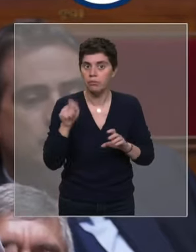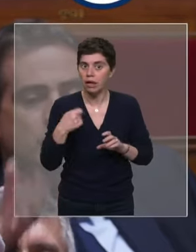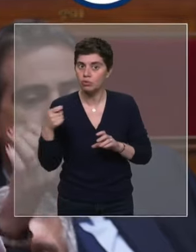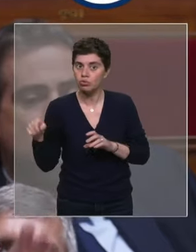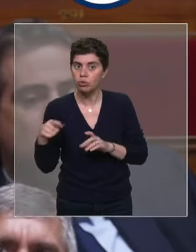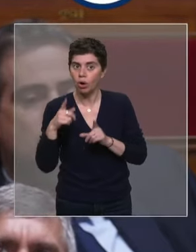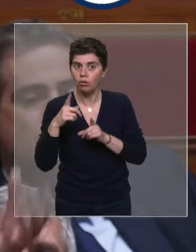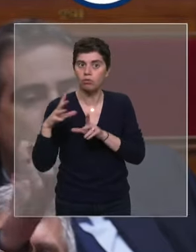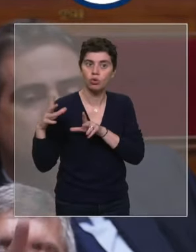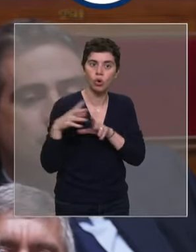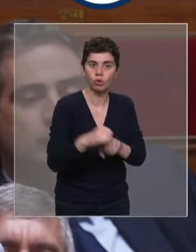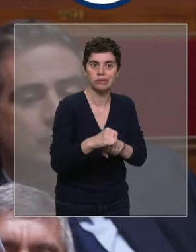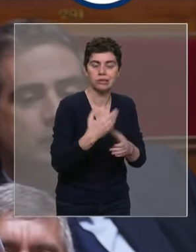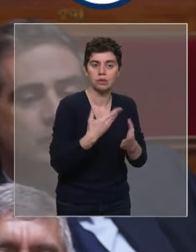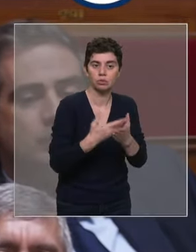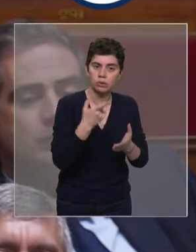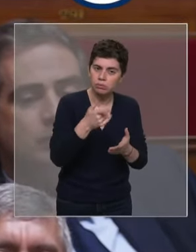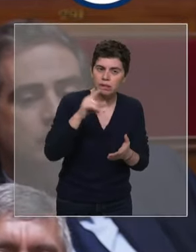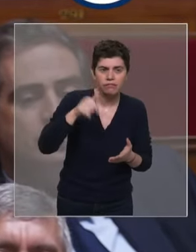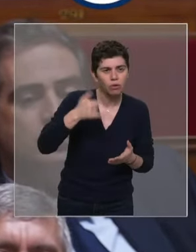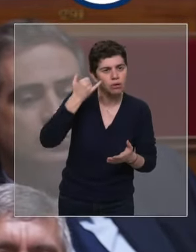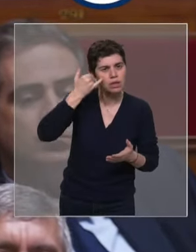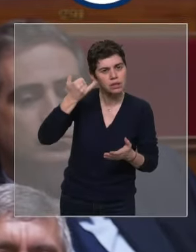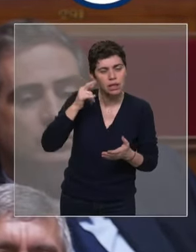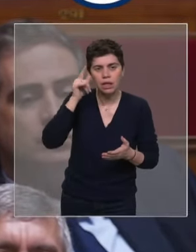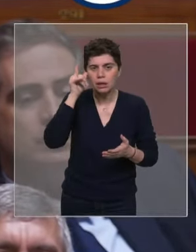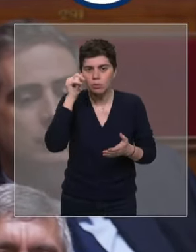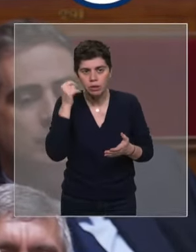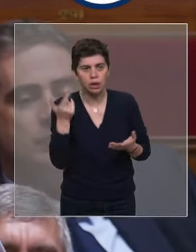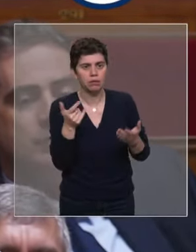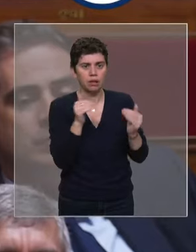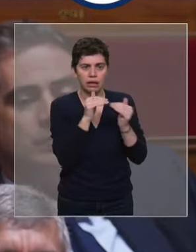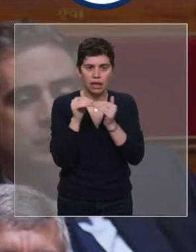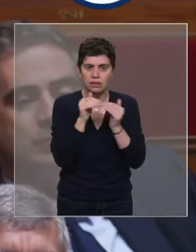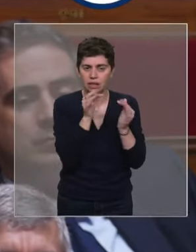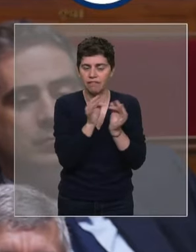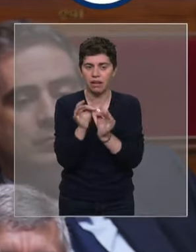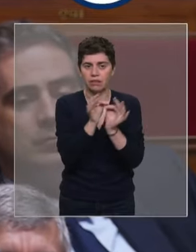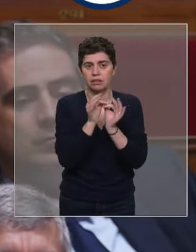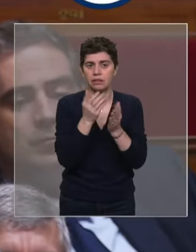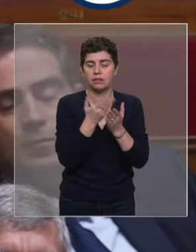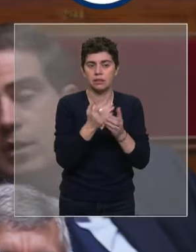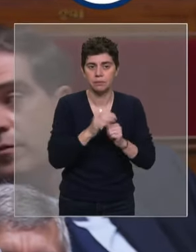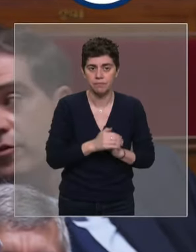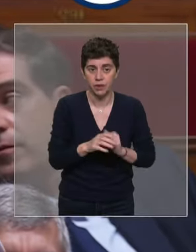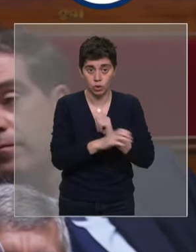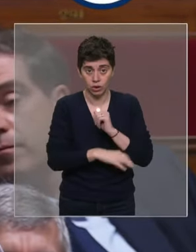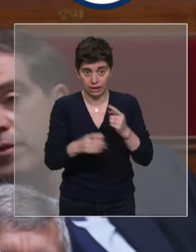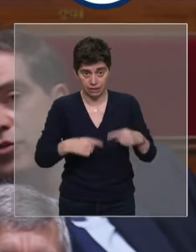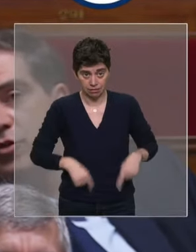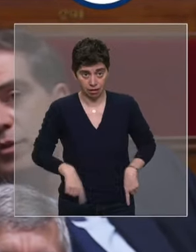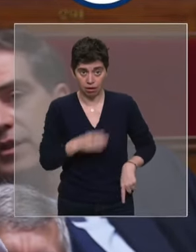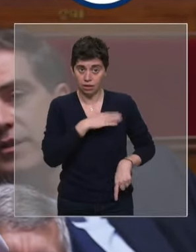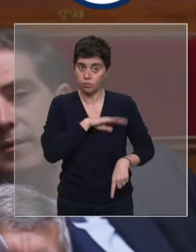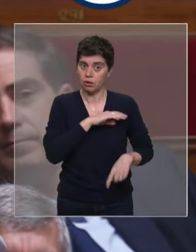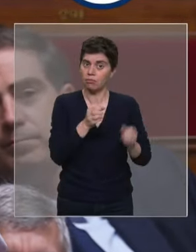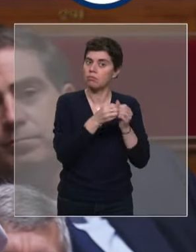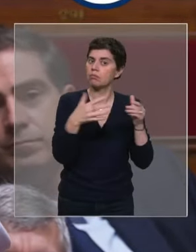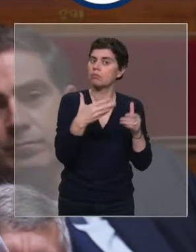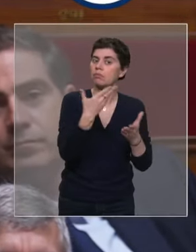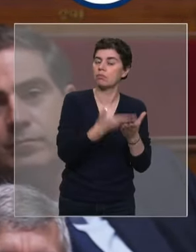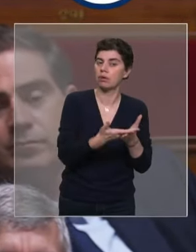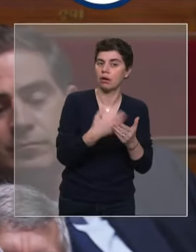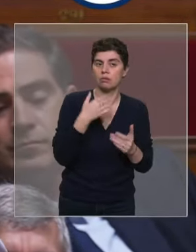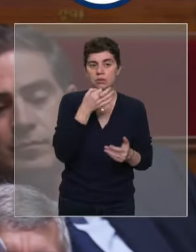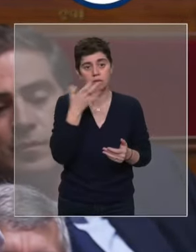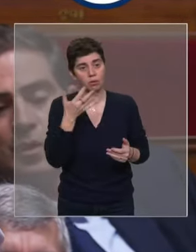une même idée républicaine de liberté, d'égalité, de fraternité. La secrétaire d'État chargée du développement a réaffirmé le soutien de la France